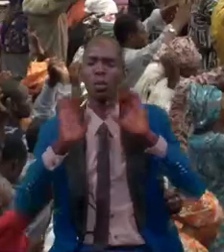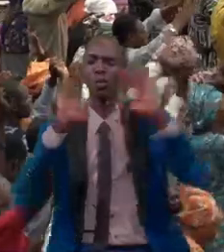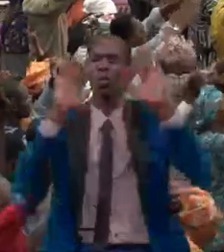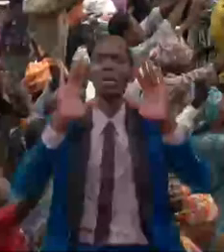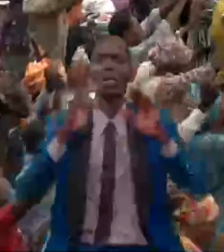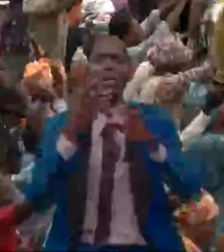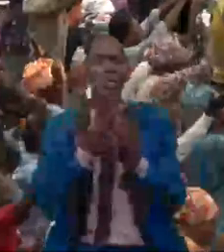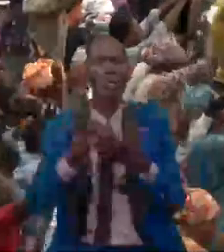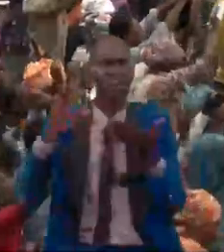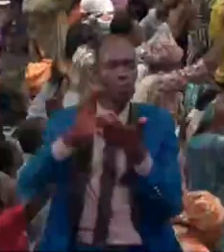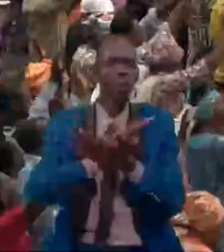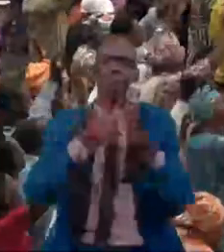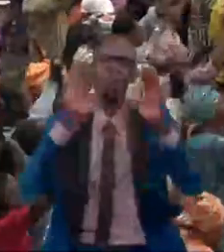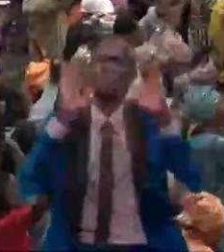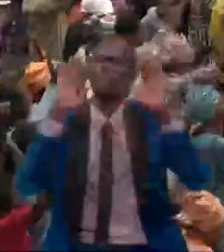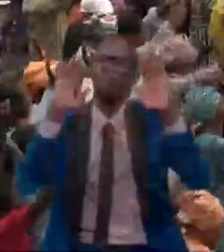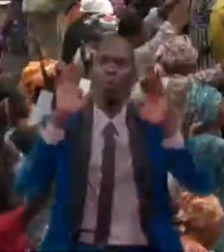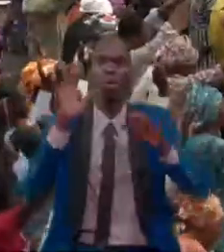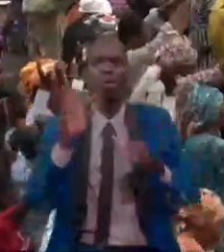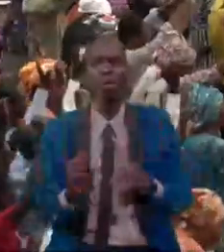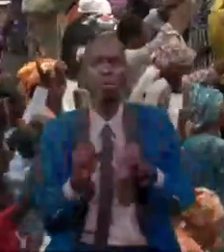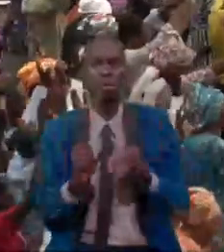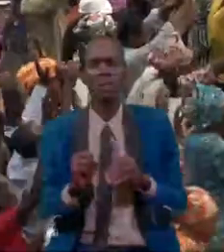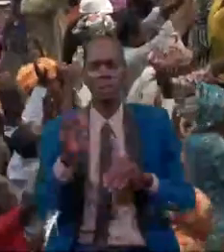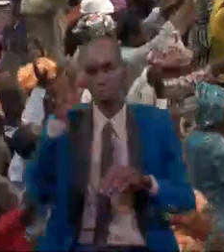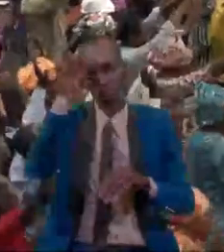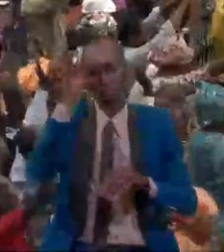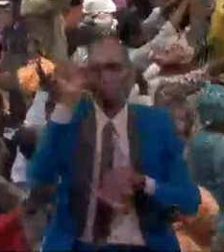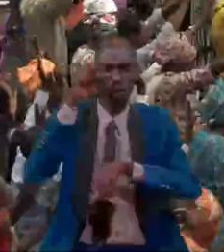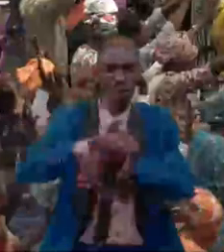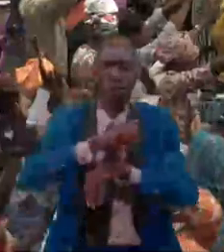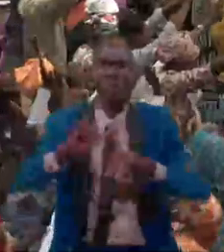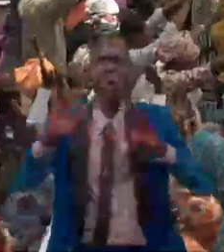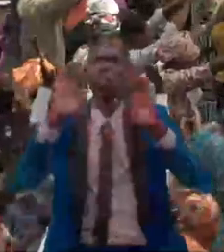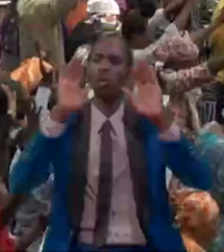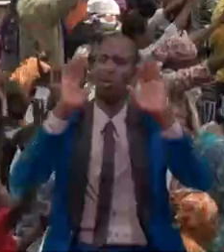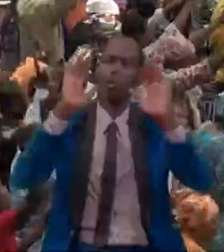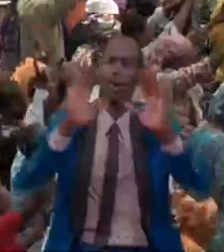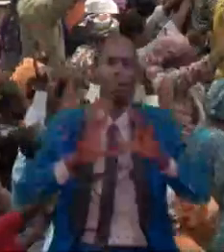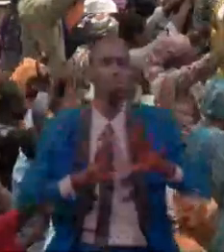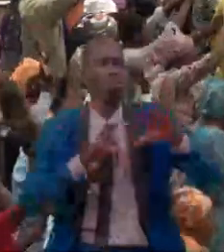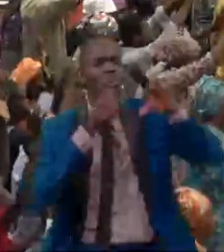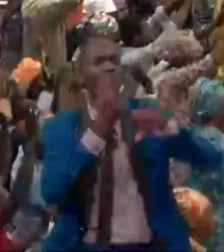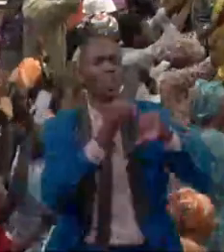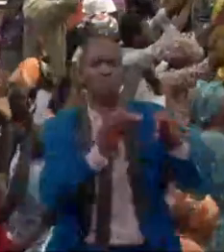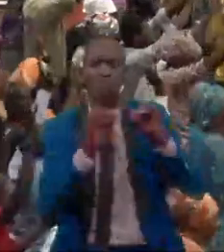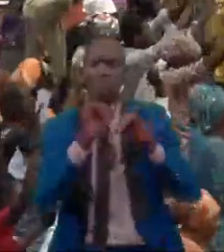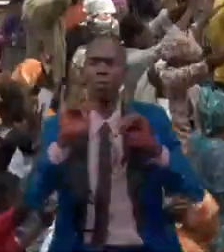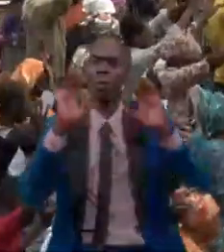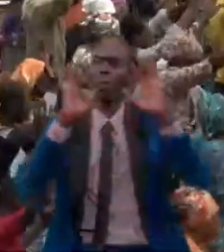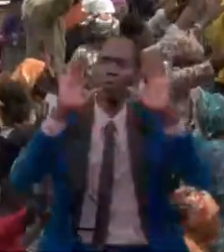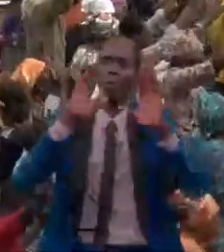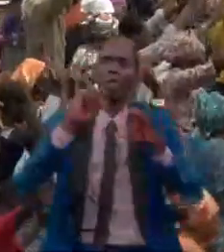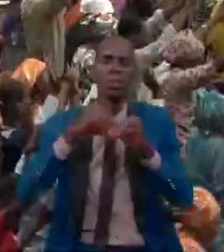les montagnes, les merveilles surnaturelles, les merveilles qui triomphent des démons, les merveilles qui déplacent les